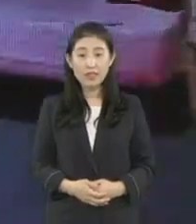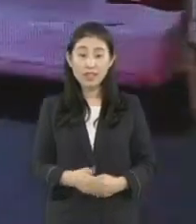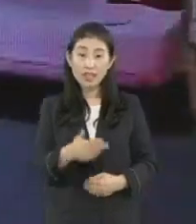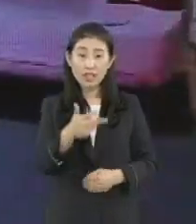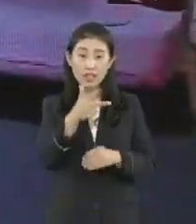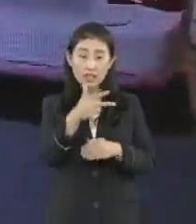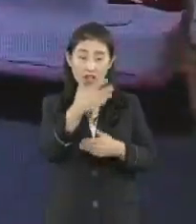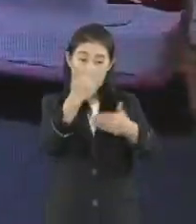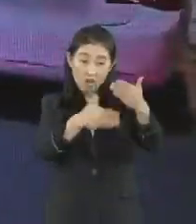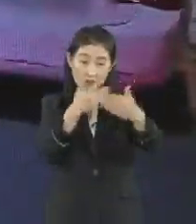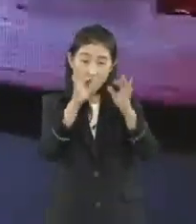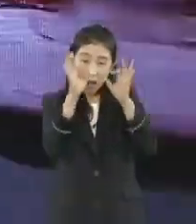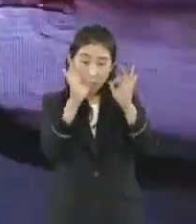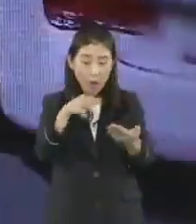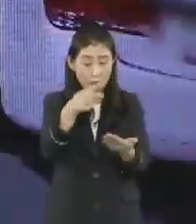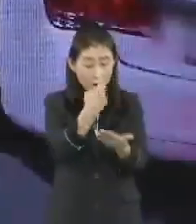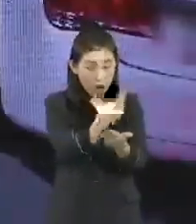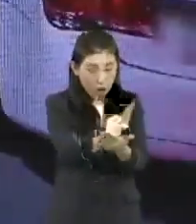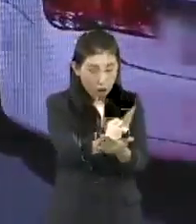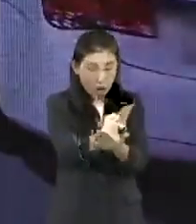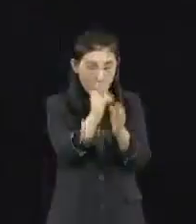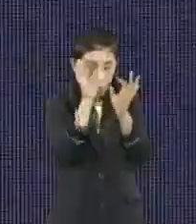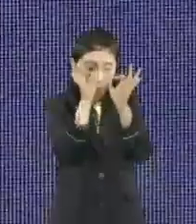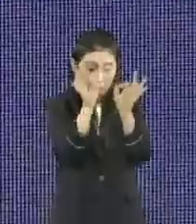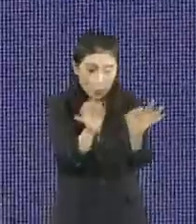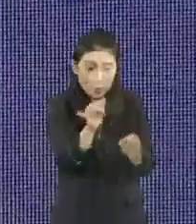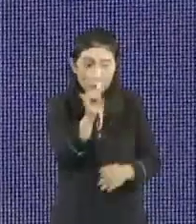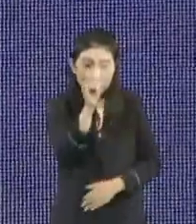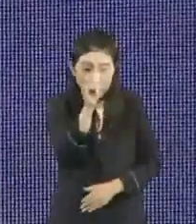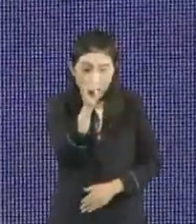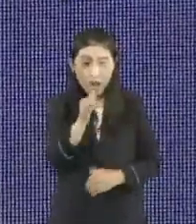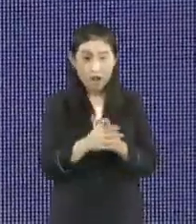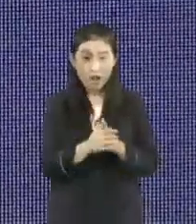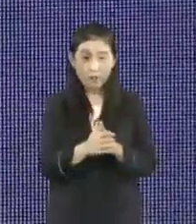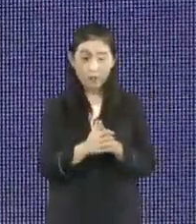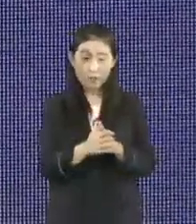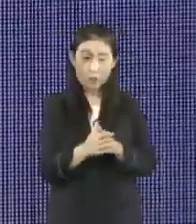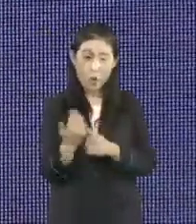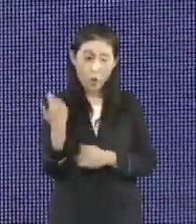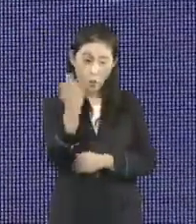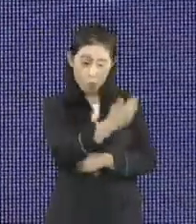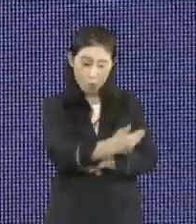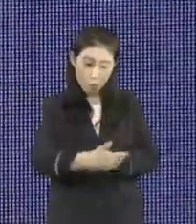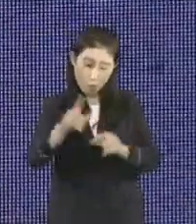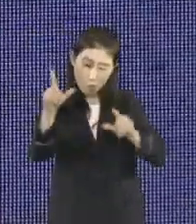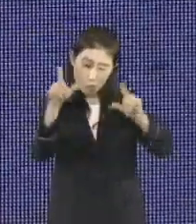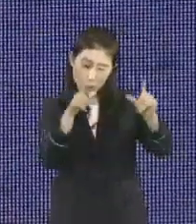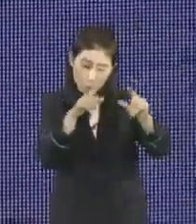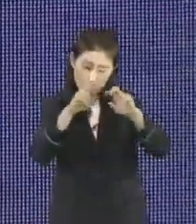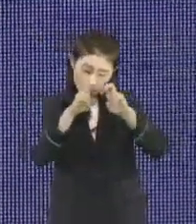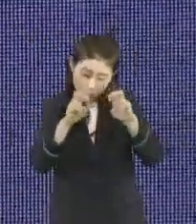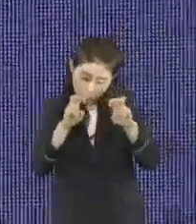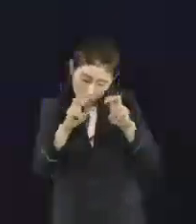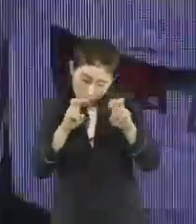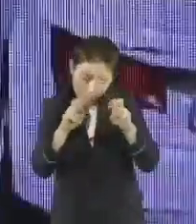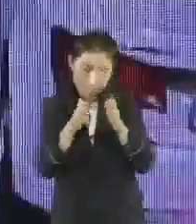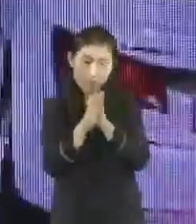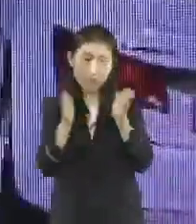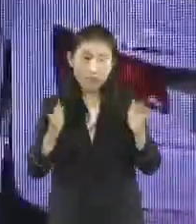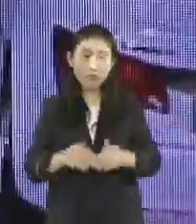CCTV가 도로 위에 쓰러진 사람의 모습을 포착하자 연동된 시각 인공지능 딥뷰가 분석을